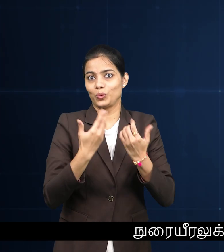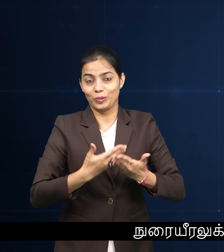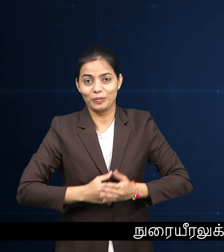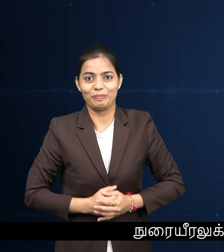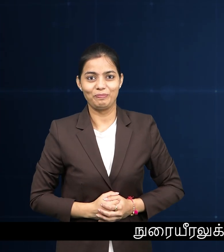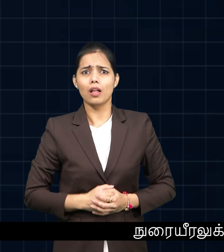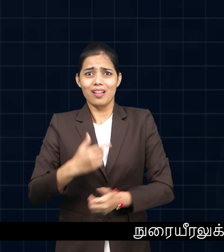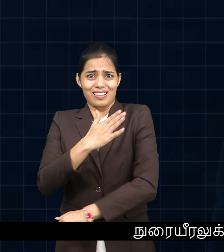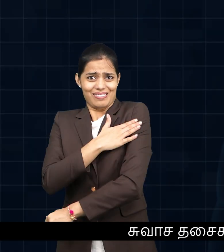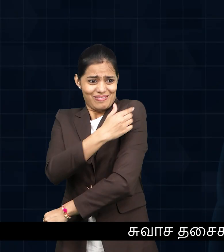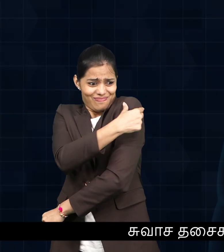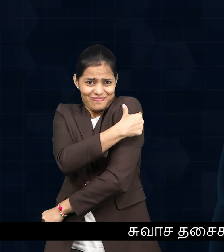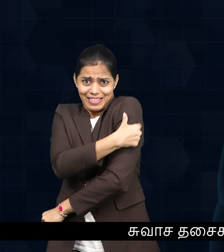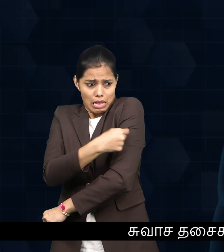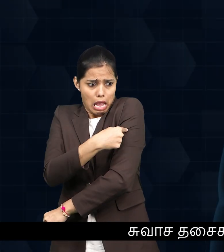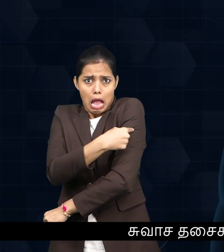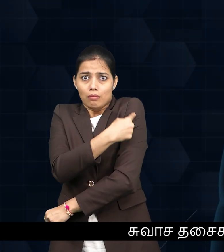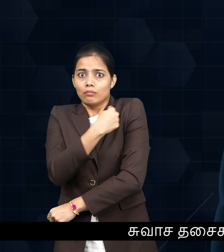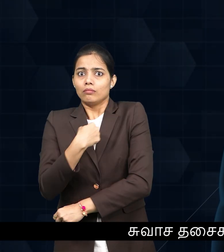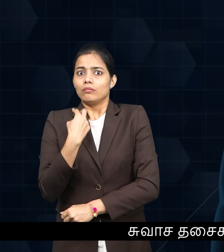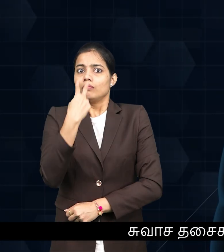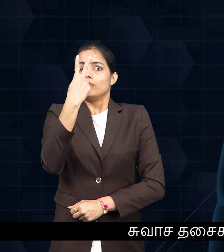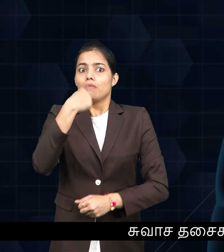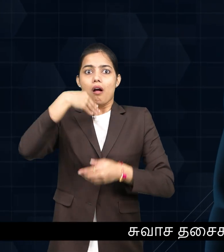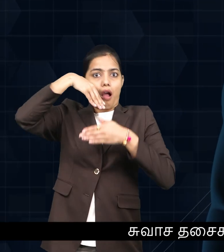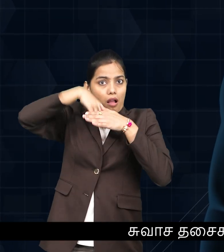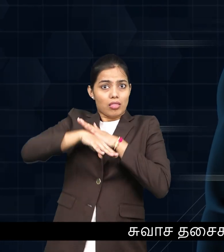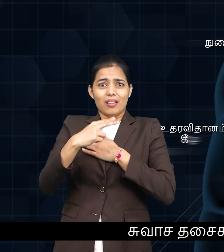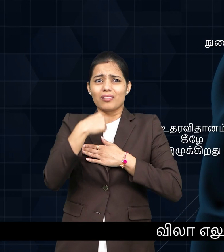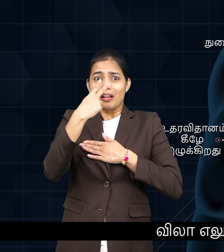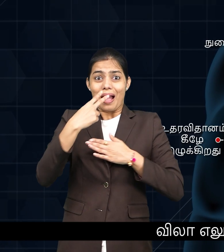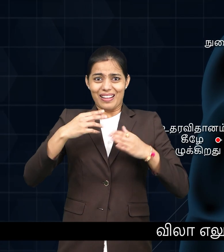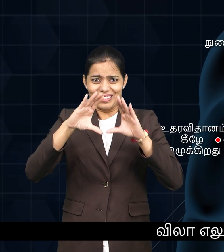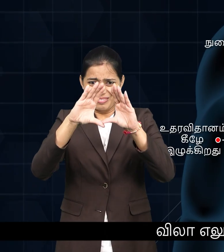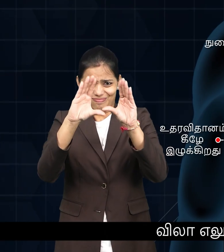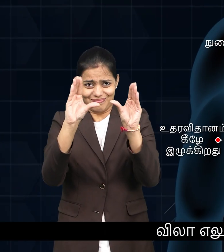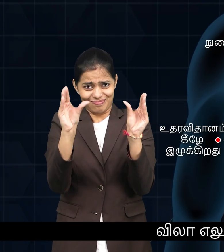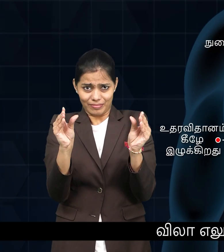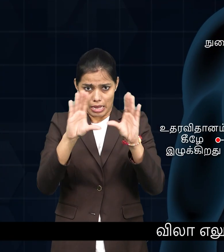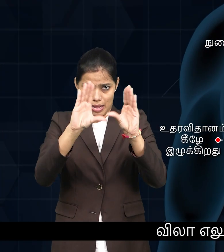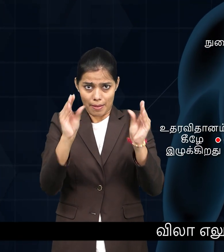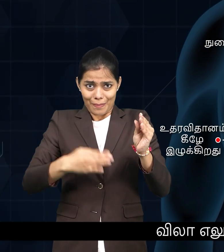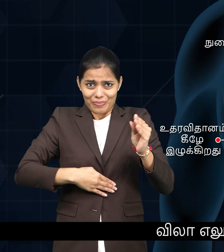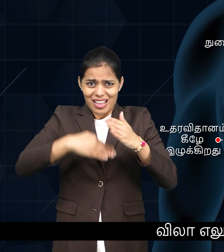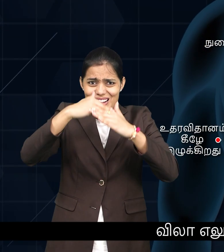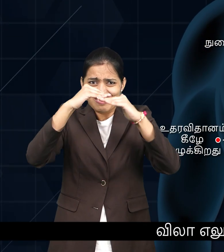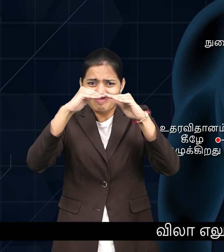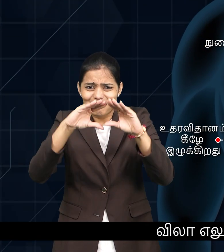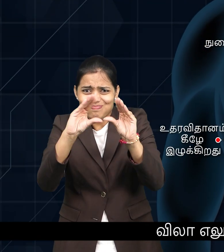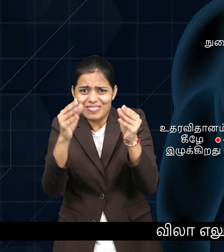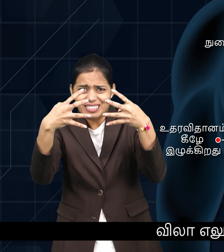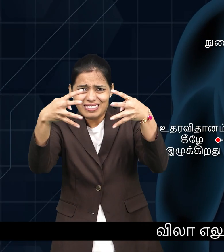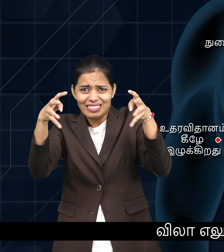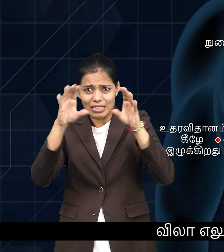எடுத்து செல்கின்றன. சுவாச தசைகளில் உதரவிதானம் மற்றும் விலா எலும்பு தசைகள் அடங்கும்.